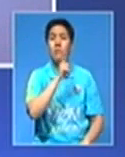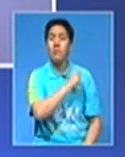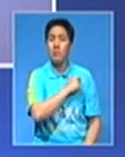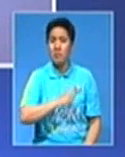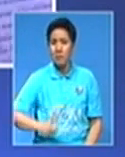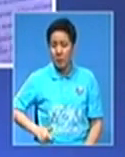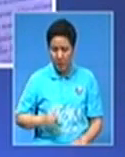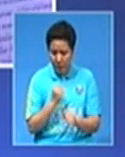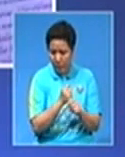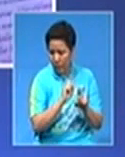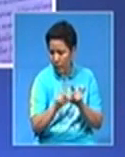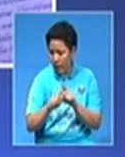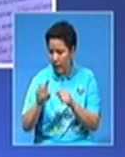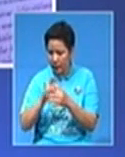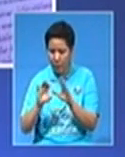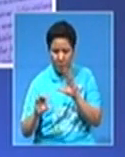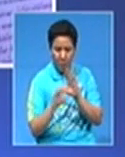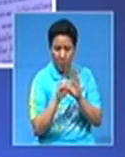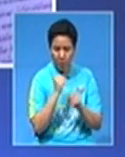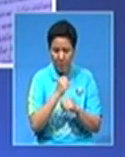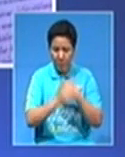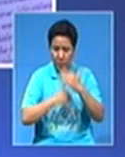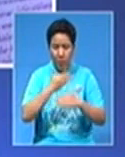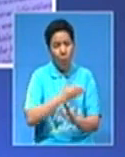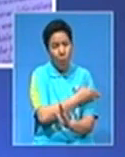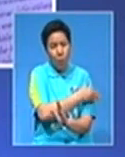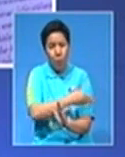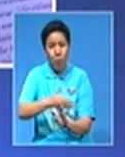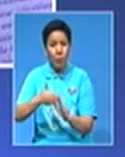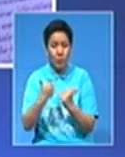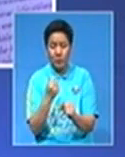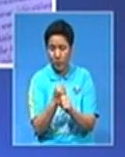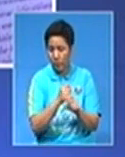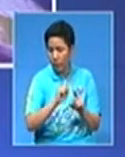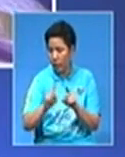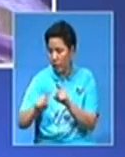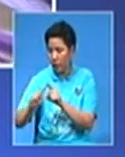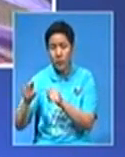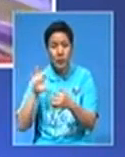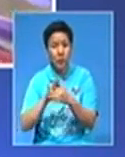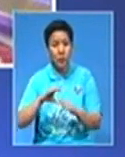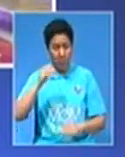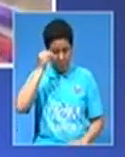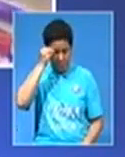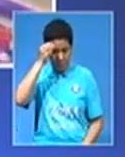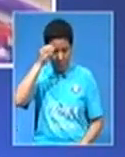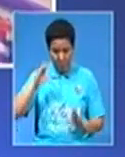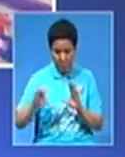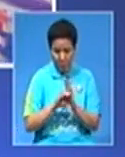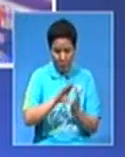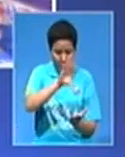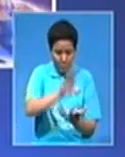พย์สินทางปัญญาเพื่อการพัฒนาอย่างต่อเนื่องยาวนานทรงมีผลงานด้านทรัพย์สินทางปัญญาที่ได้รับการจด